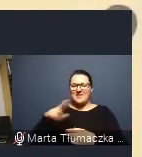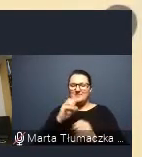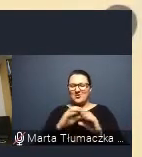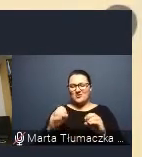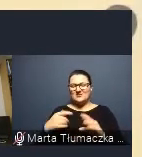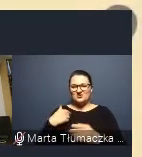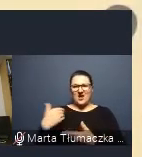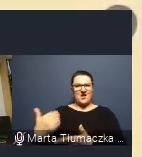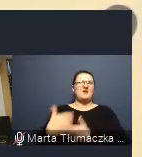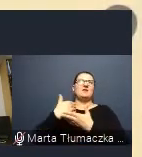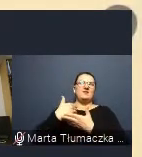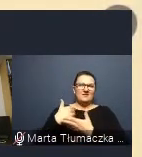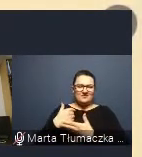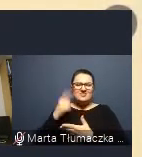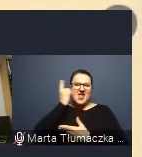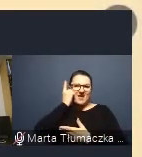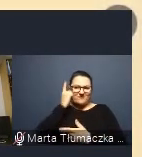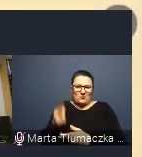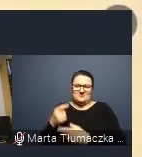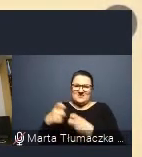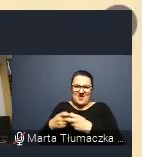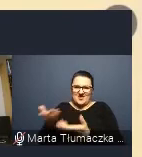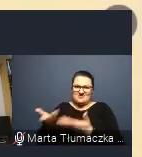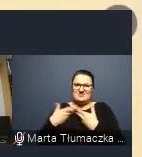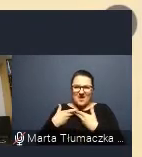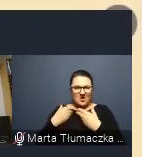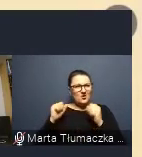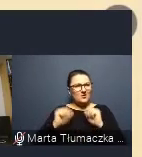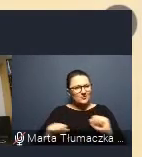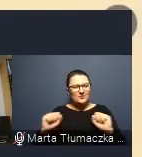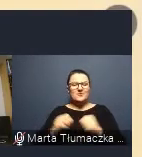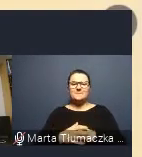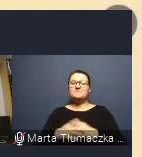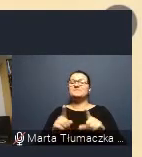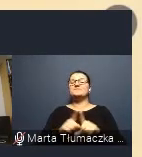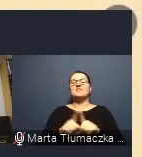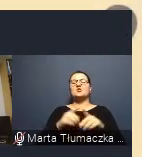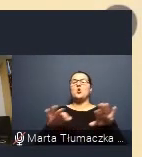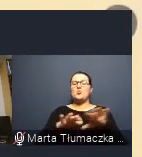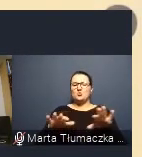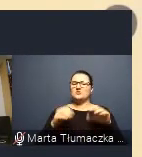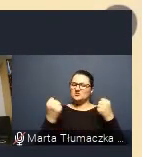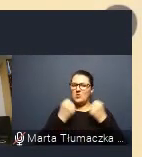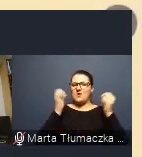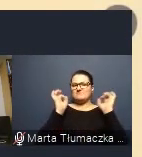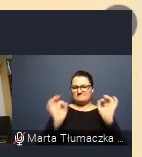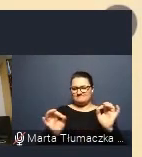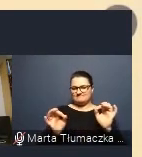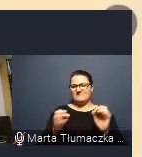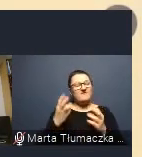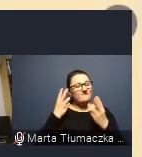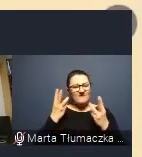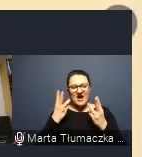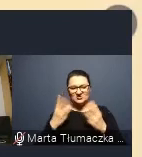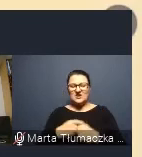jako, tak powiem, tym generatorem internetu. Działający komputer, to też jest niesamowicie ważne. Jestem